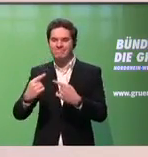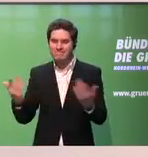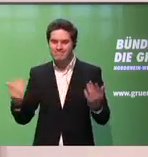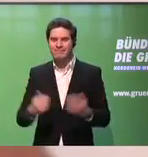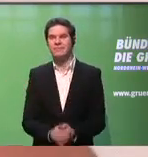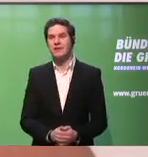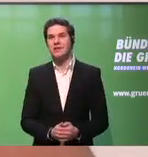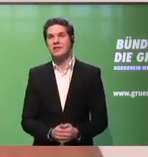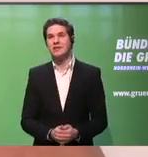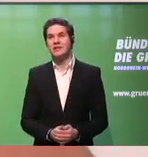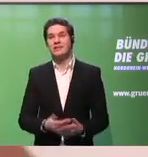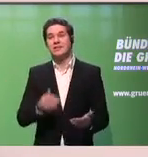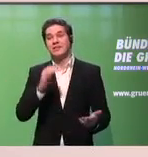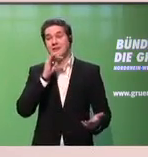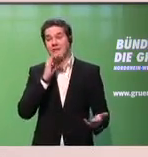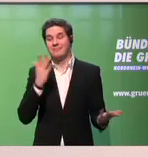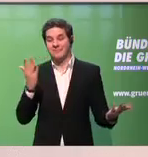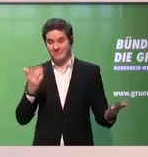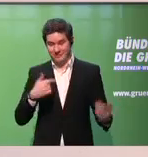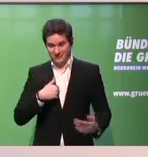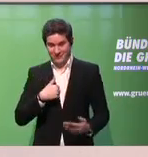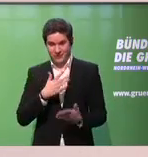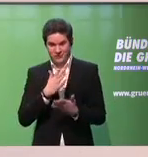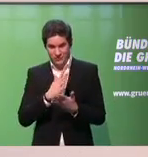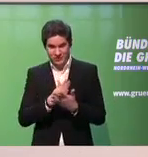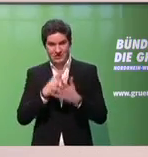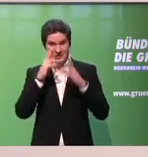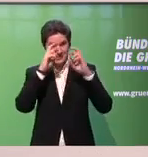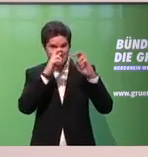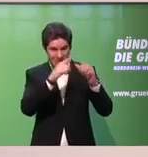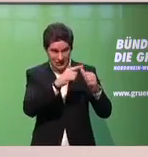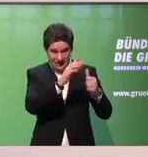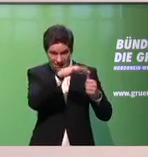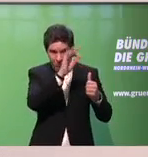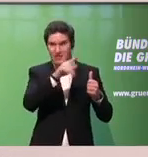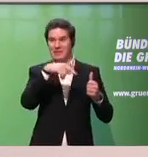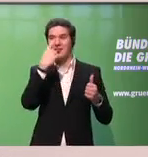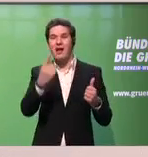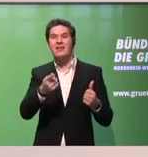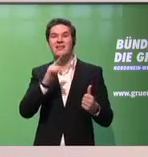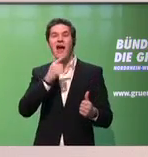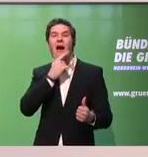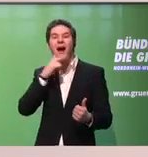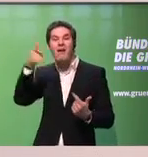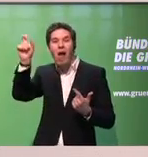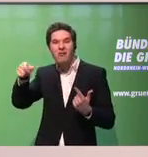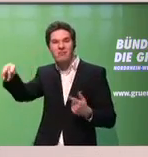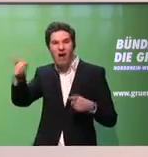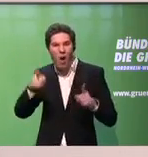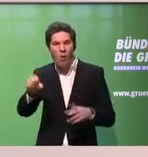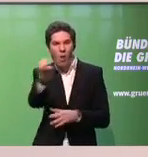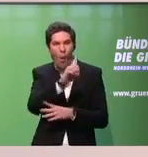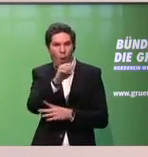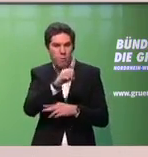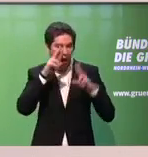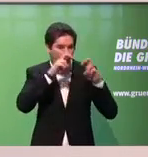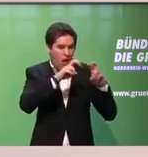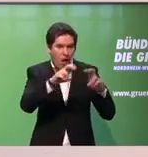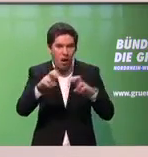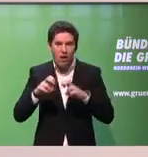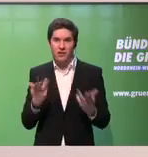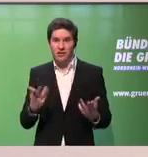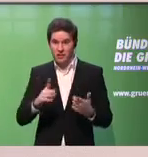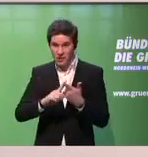aber, nachdem wir erlebt haben, dass auch die Engländer innerhalb der Europäischen Union spionieren, entdeckt, dass das nicht